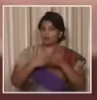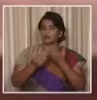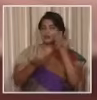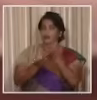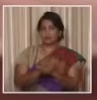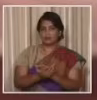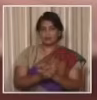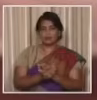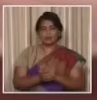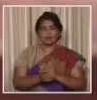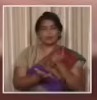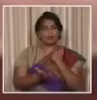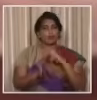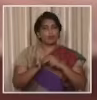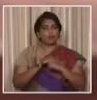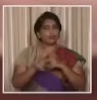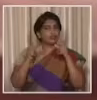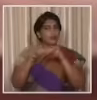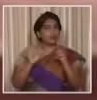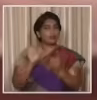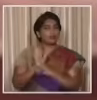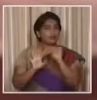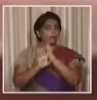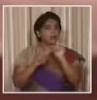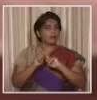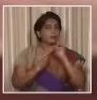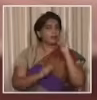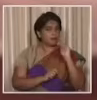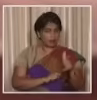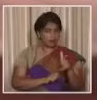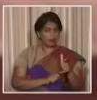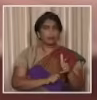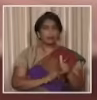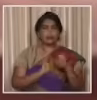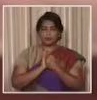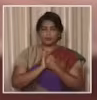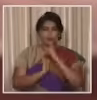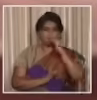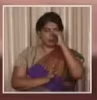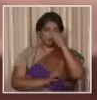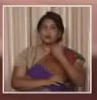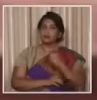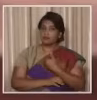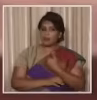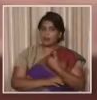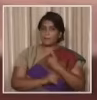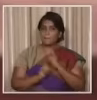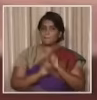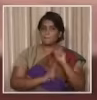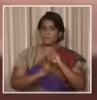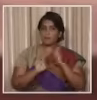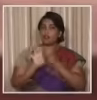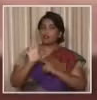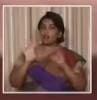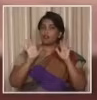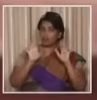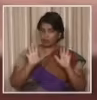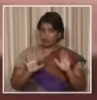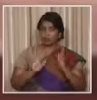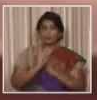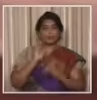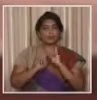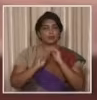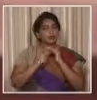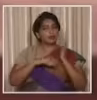හරි. අත්තිට ඔබ ව්‍යාපෘතියට ලක්ෂ 16ක් ගෙවලා තියෙනවා. ඒ නිසා ඒක පරීක්ෂණය කරු කතානායකතුමනේ මම පාර්ලිමේන්තු අවුරුදු 9යි මම